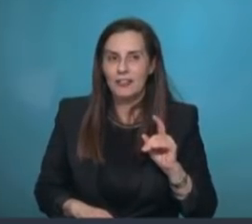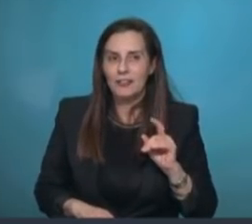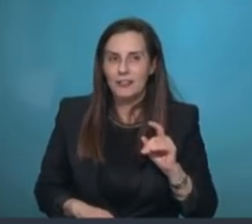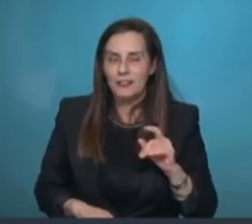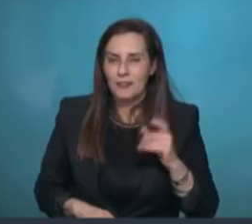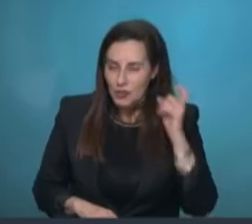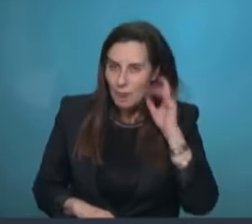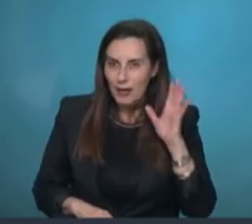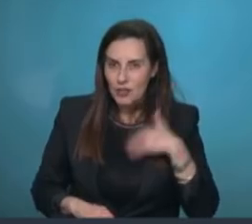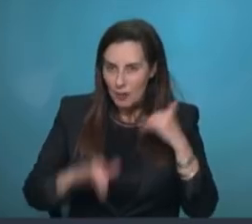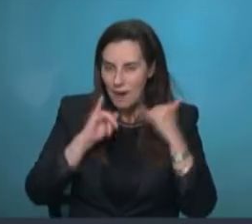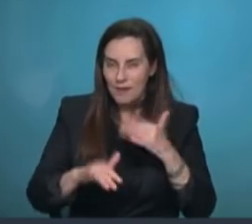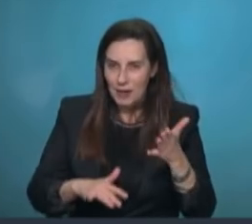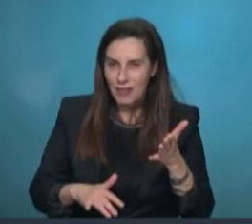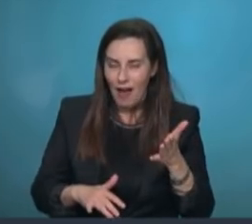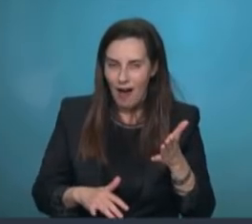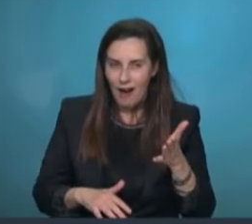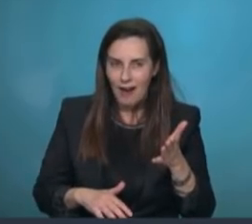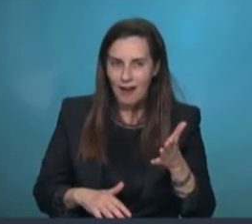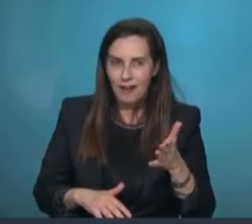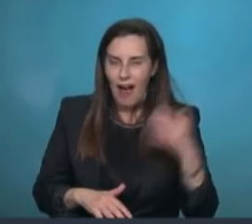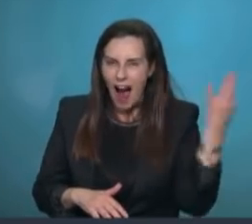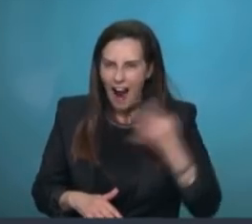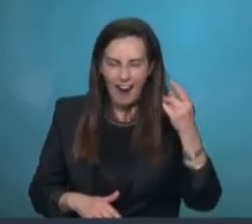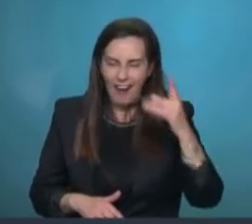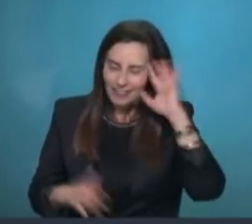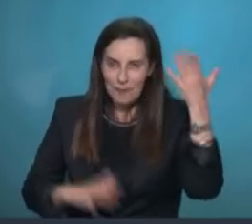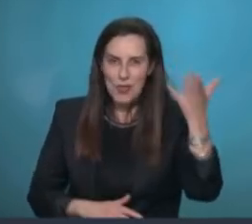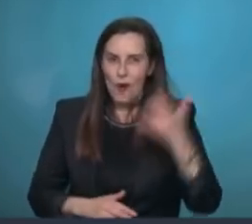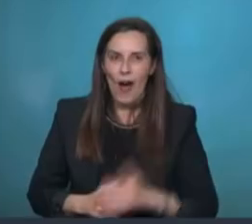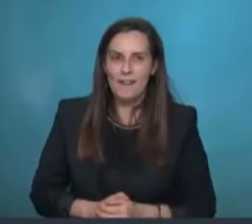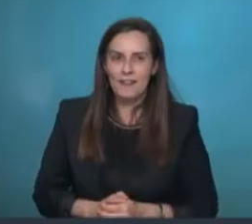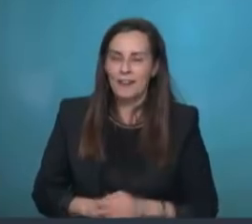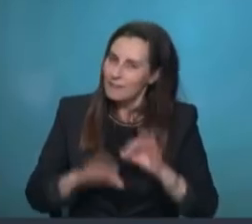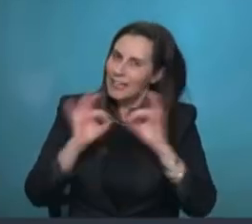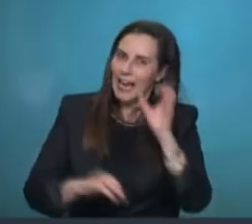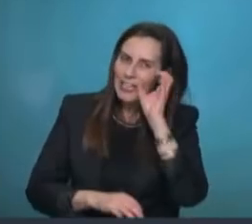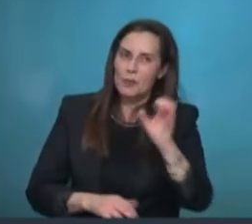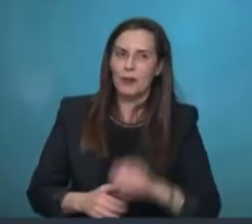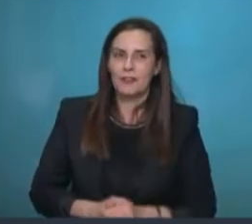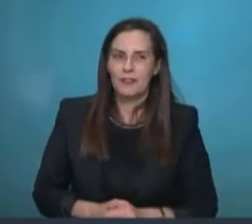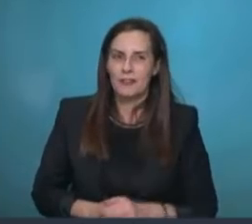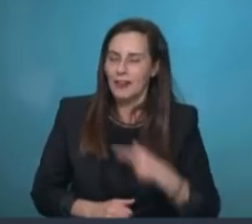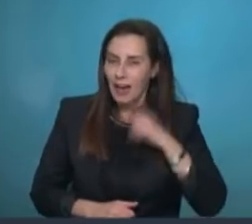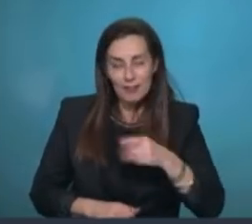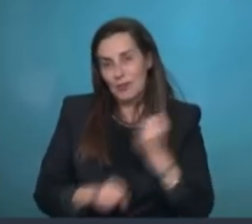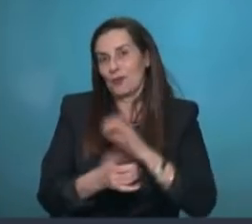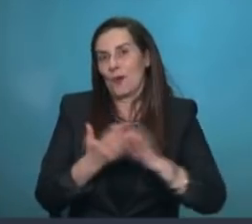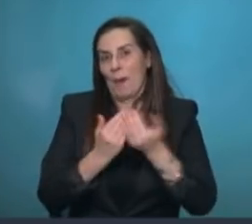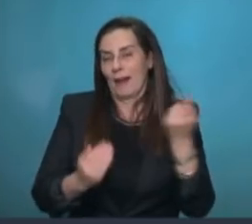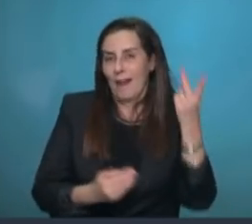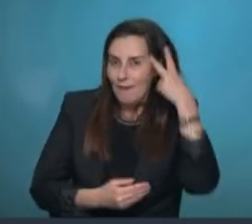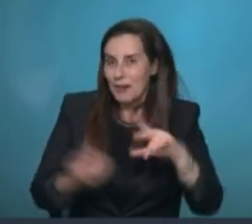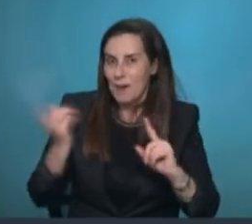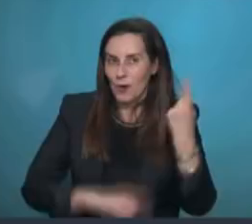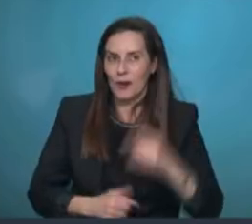שמביאים את החתיך המטורף הזה, והתחלתי לצפות. אמרתי, אני חייבת לעשות שיעורי בית, להבין מה קורה כאן.